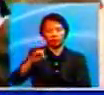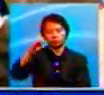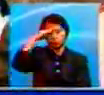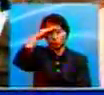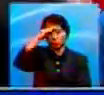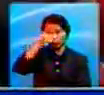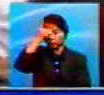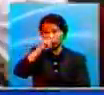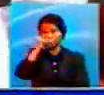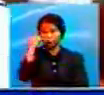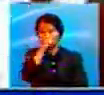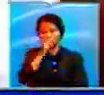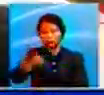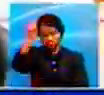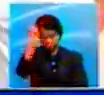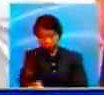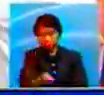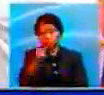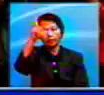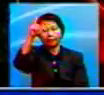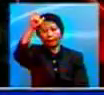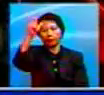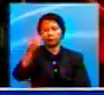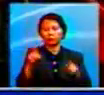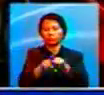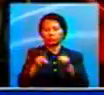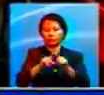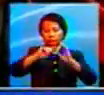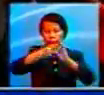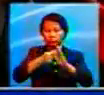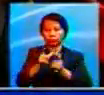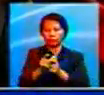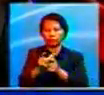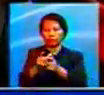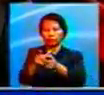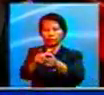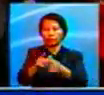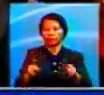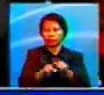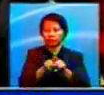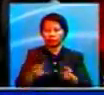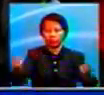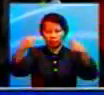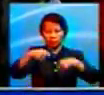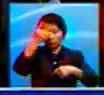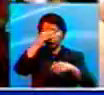Johor. Datuk Seri Najib turut melepaskan satu das tembakan sebagai permulaan larian itu. Turut hadir Datuk